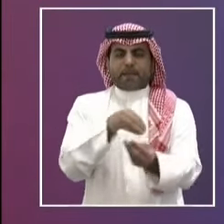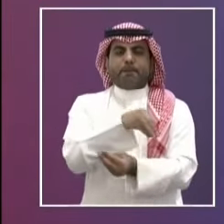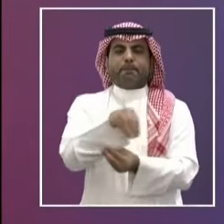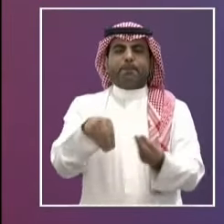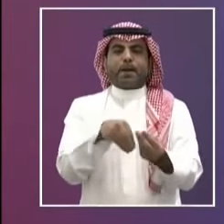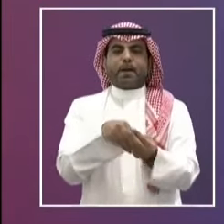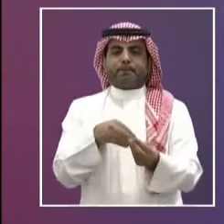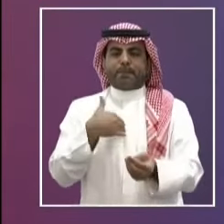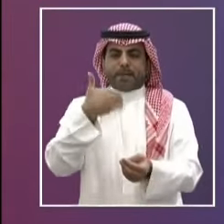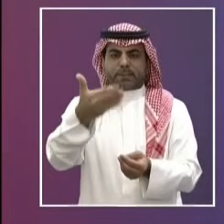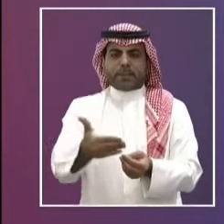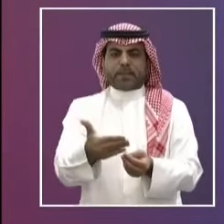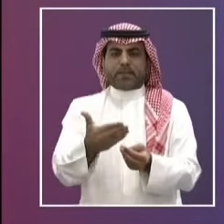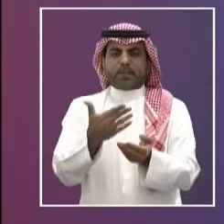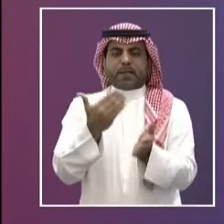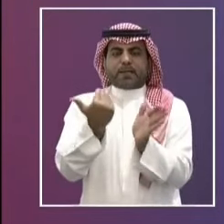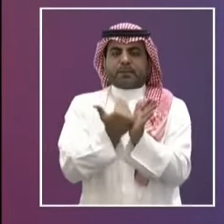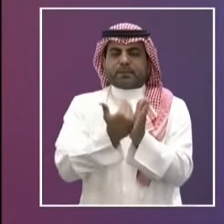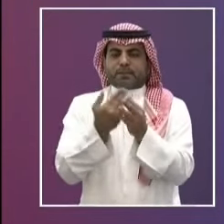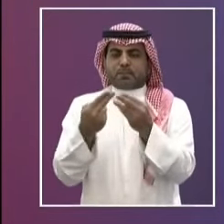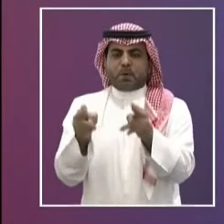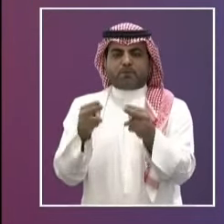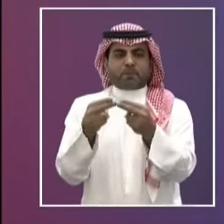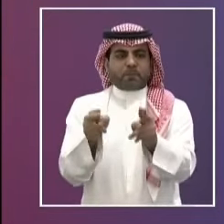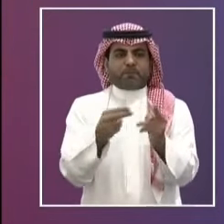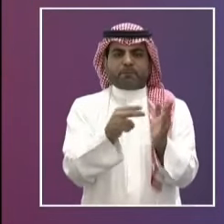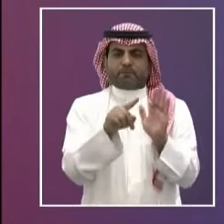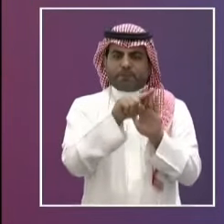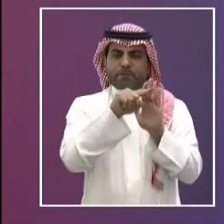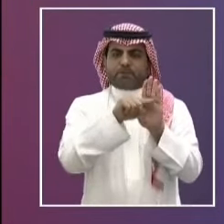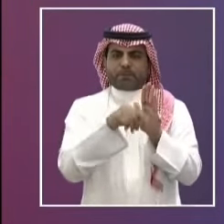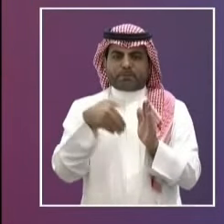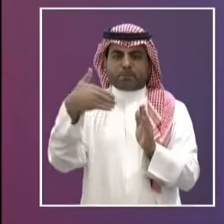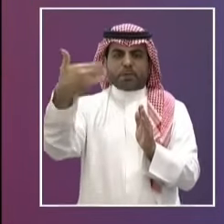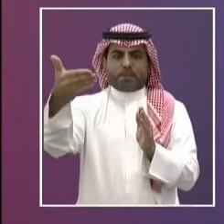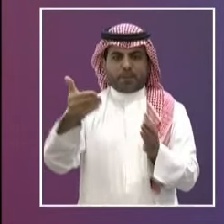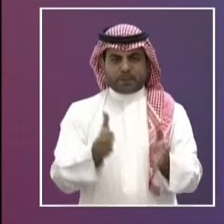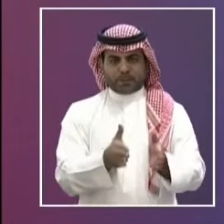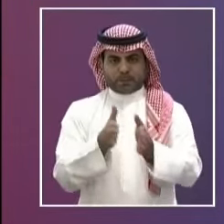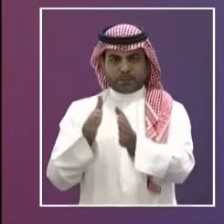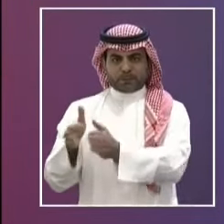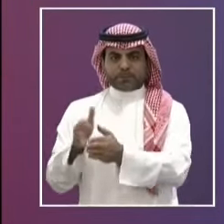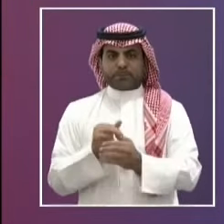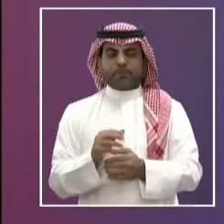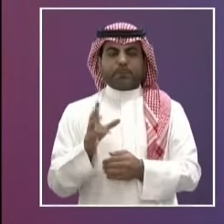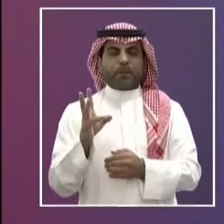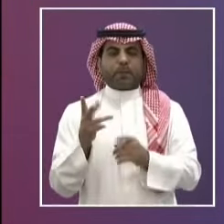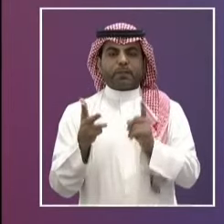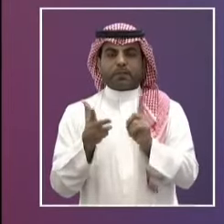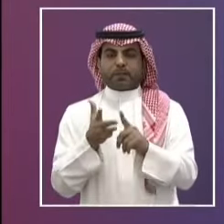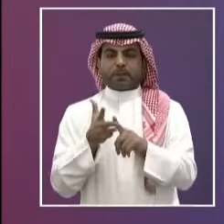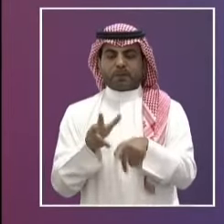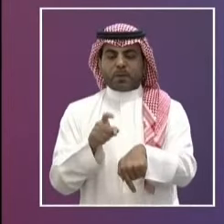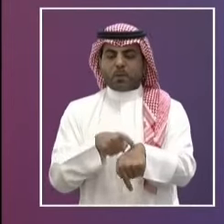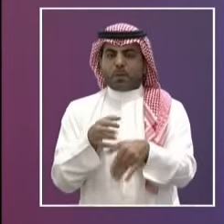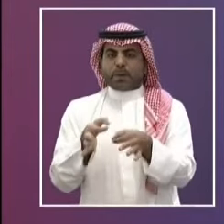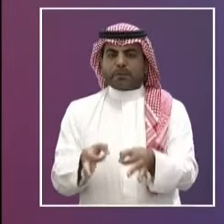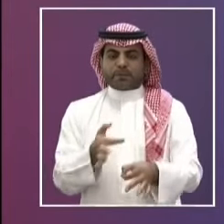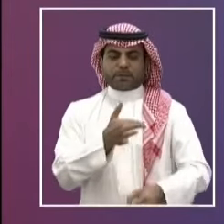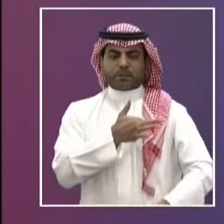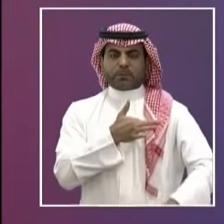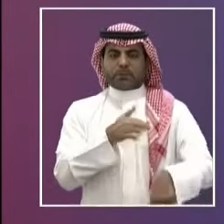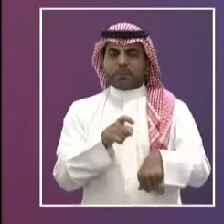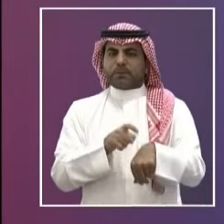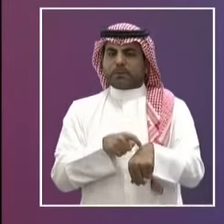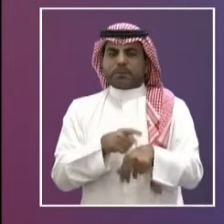تصاريح جديدة حتكون موجودة على التطبيق. الخطوة الثانية هو تحديد الوقت والتاريخ المناسب للمعتمر إنه هو